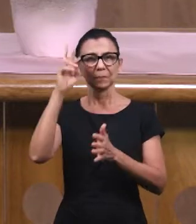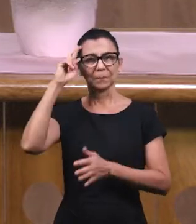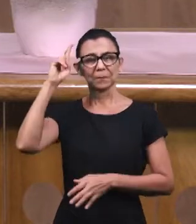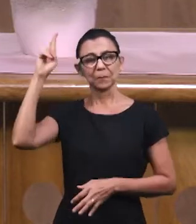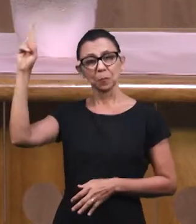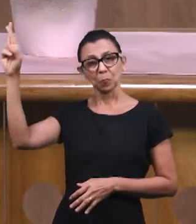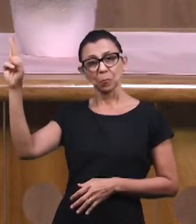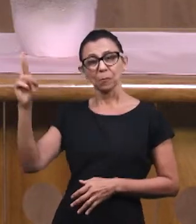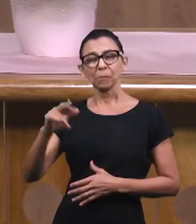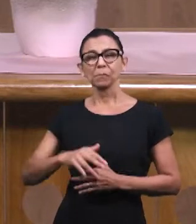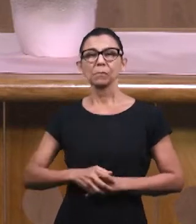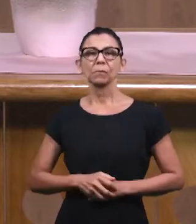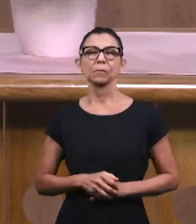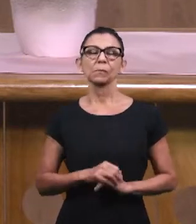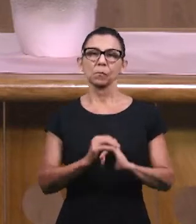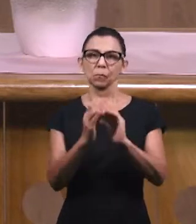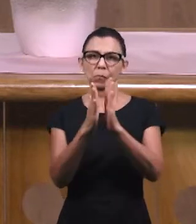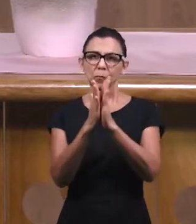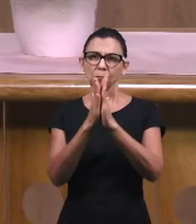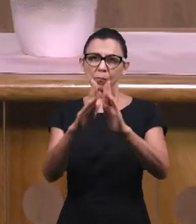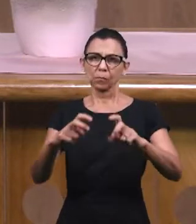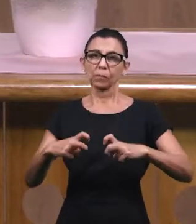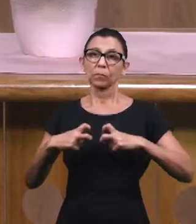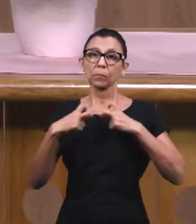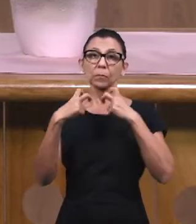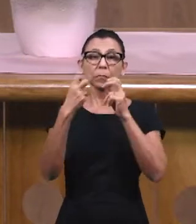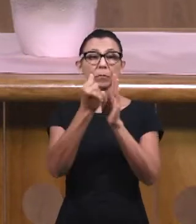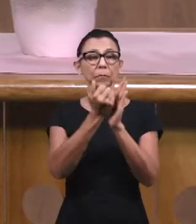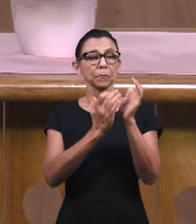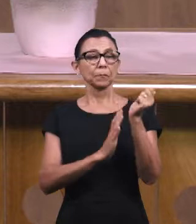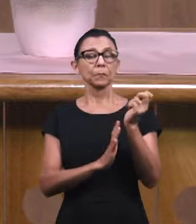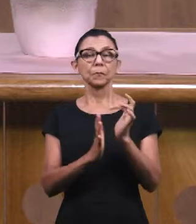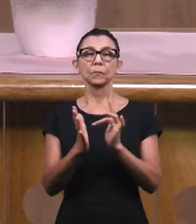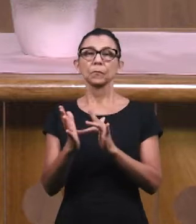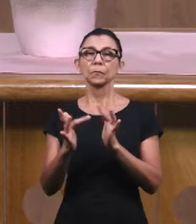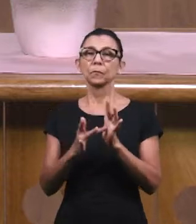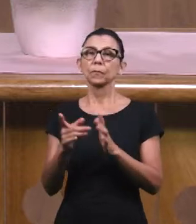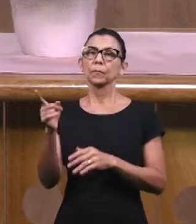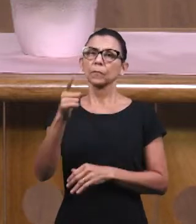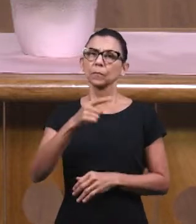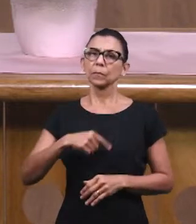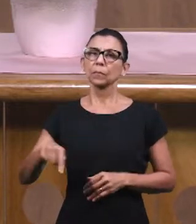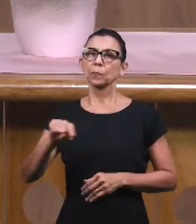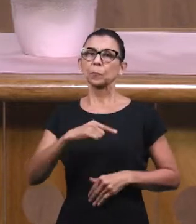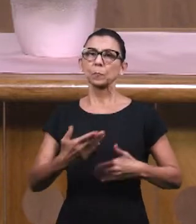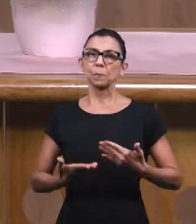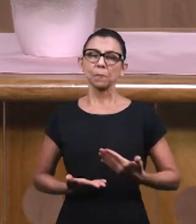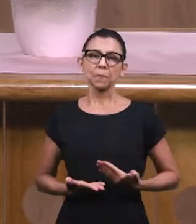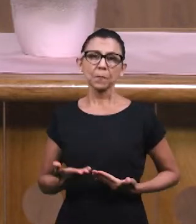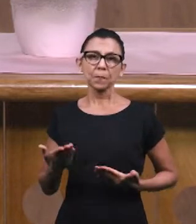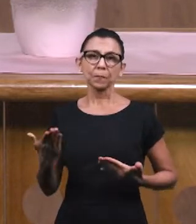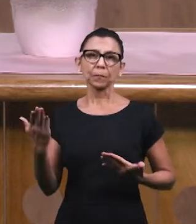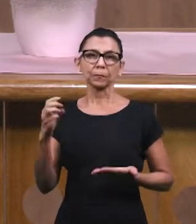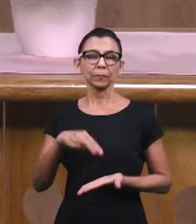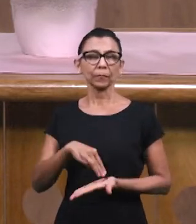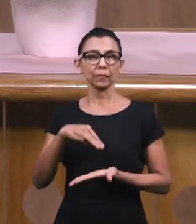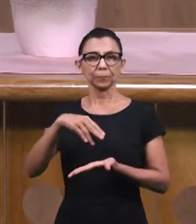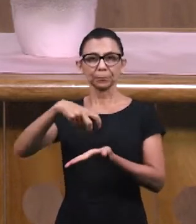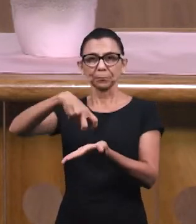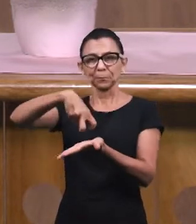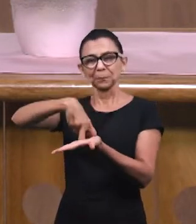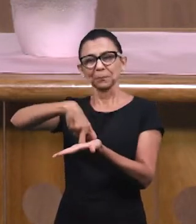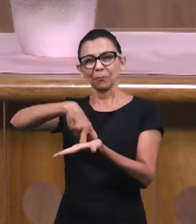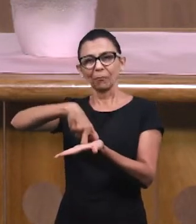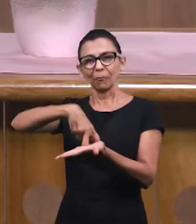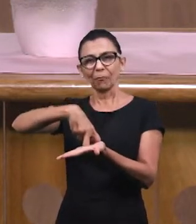ce culte. Nous allons prier au Seigneur. Nous allons clamer par le sang de Jésus. Aux membres de l'Église chrétienne Maranatha, j'invite à ce qu'ils se